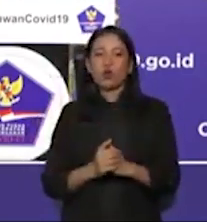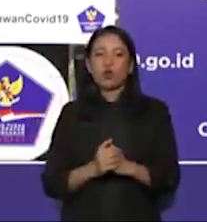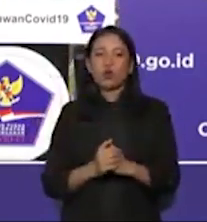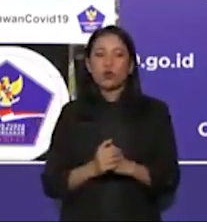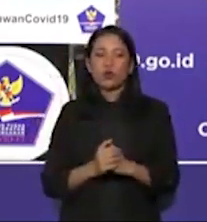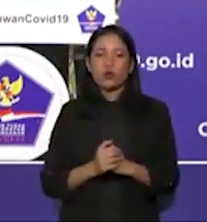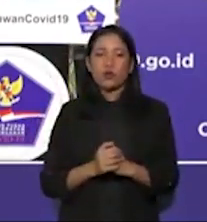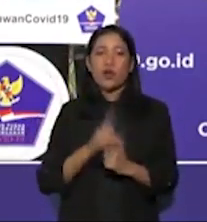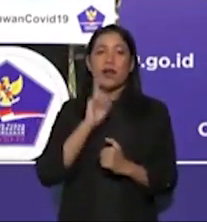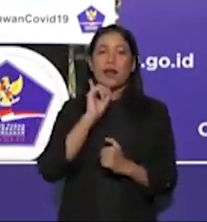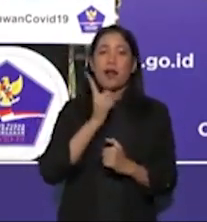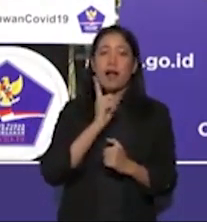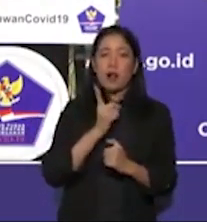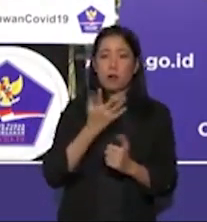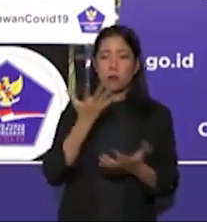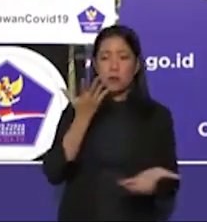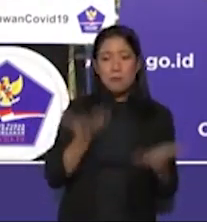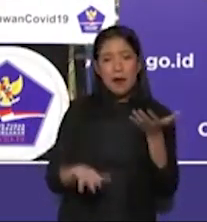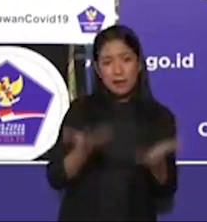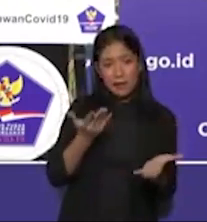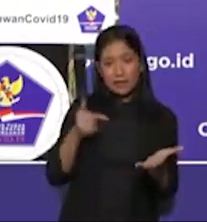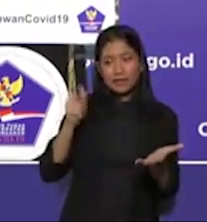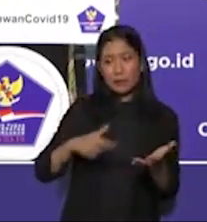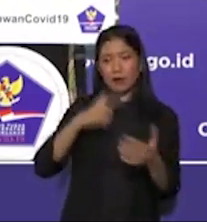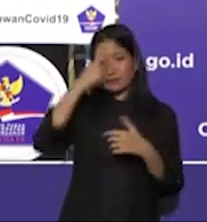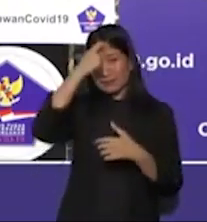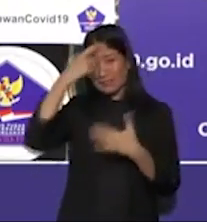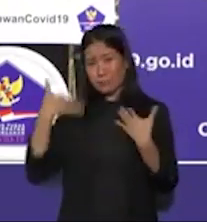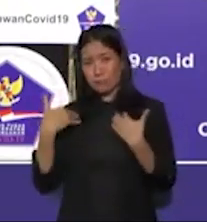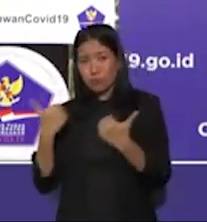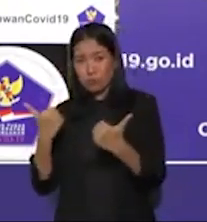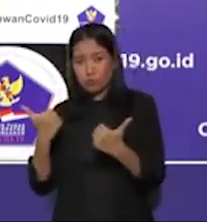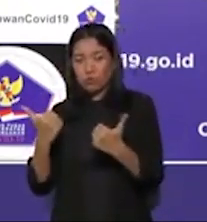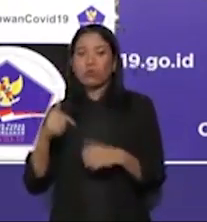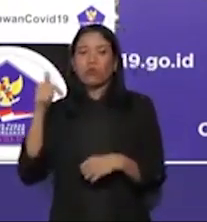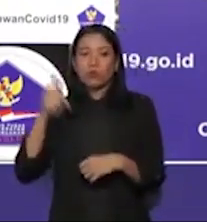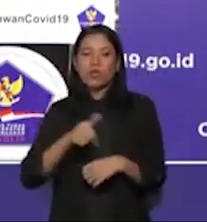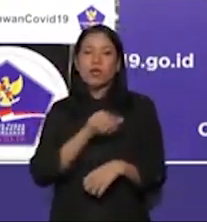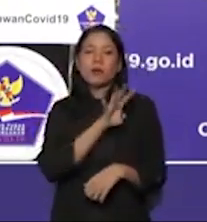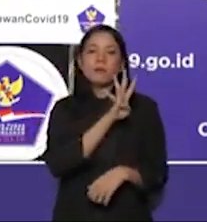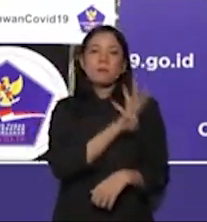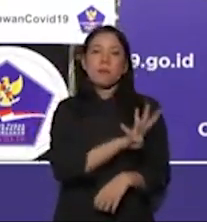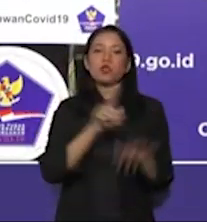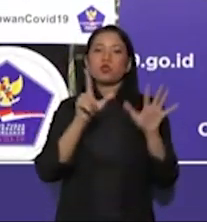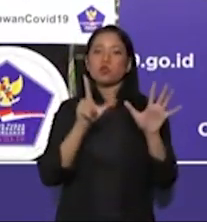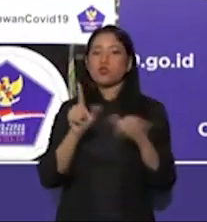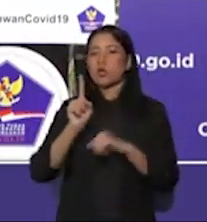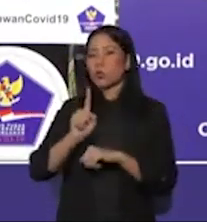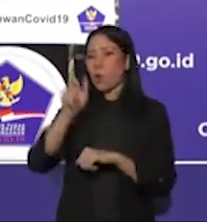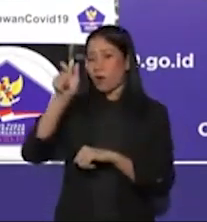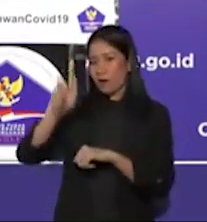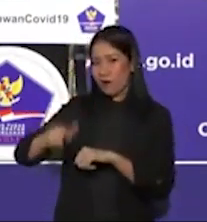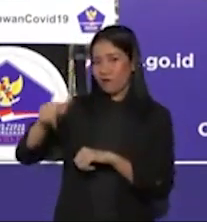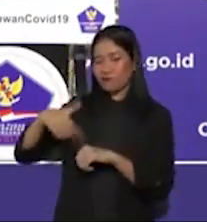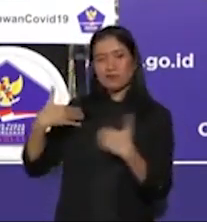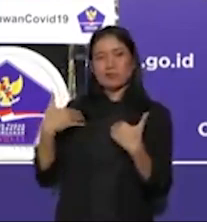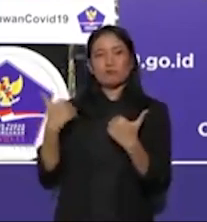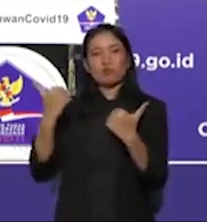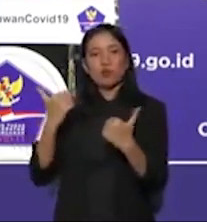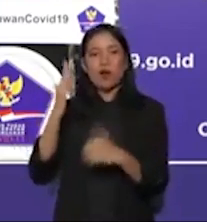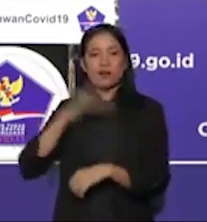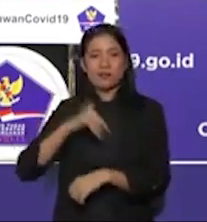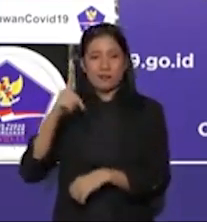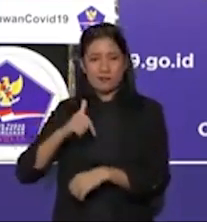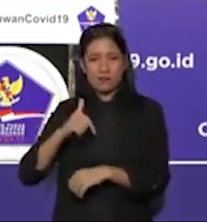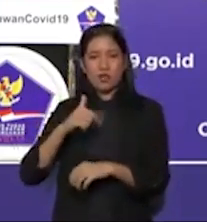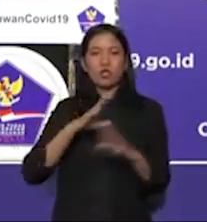471 orang dilaporkan sembuh hari ini sehingga totalnya menjadi 8406 kalau